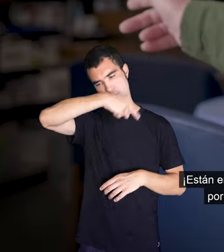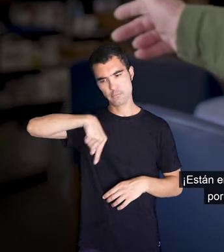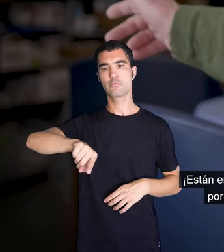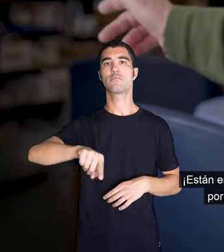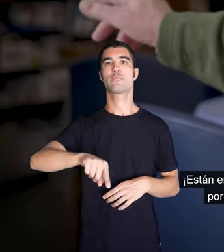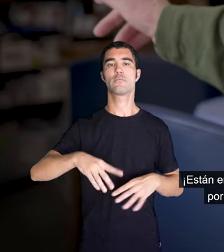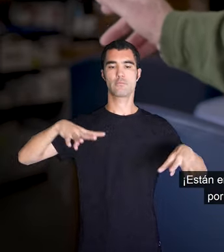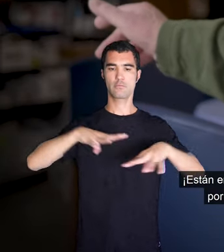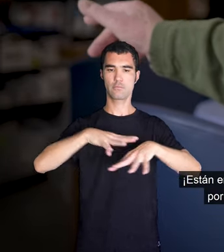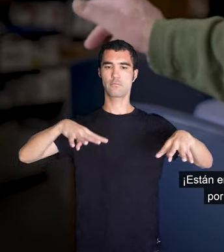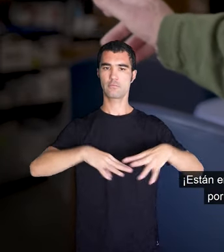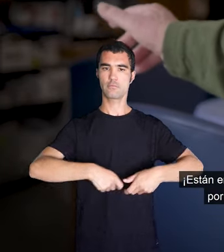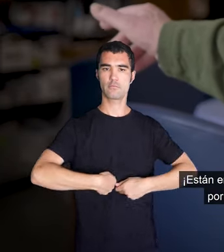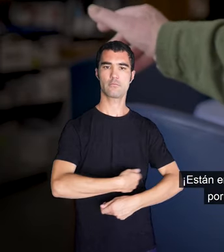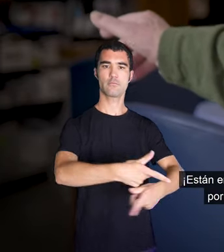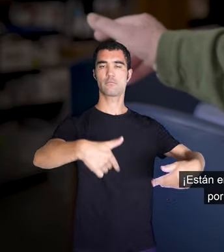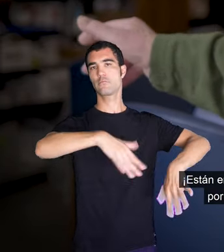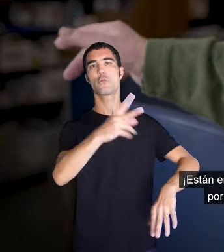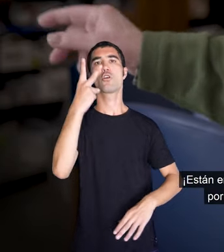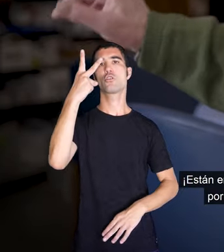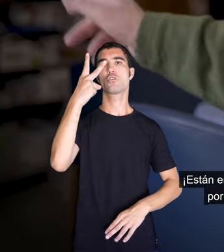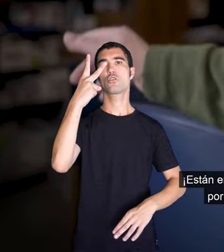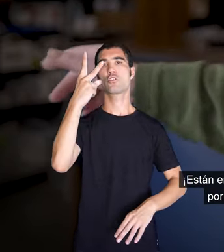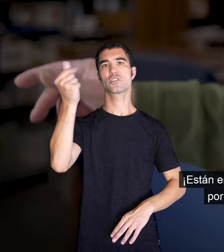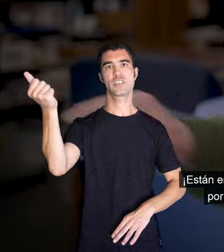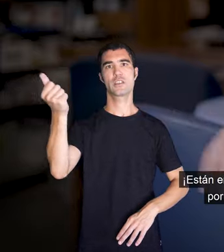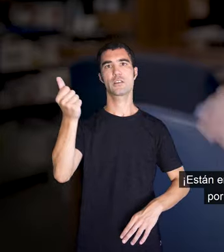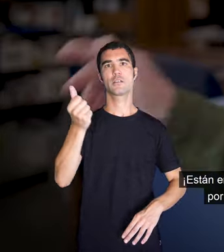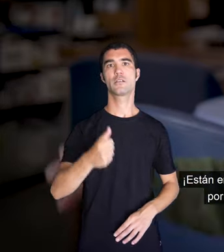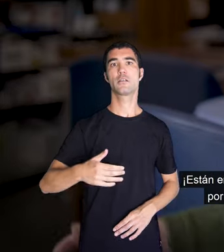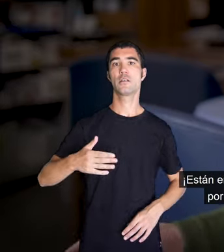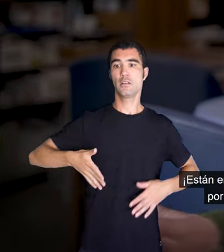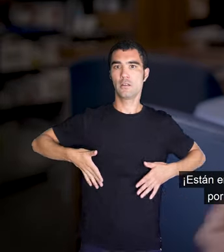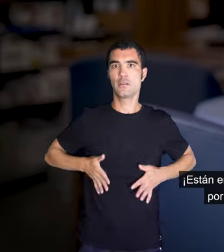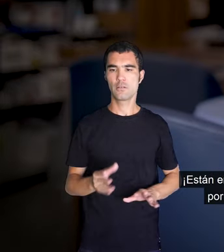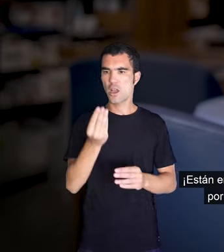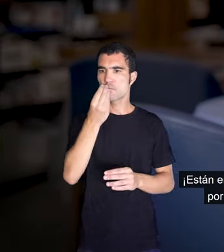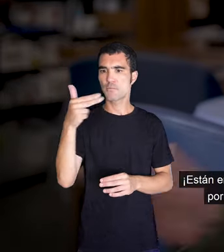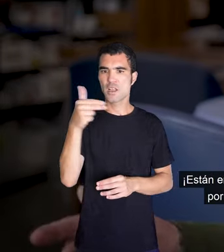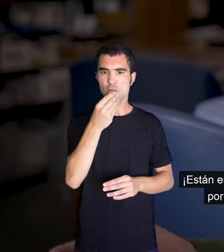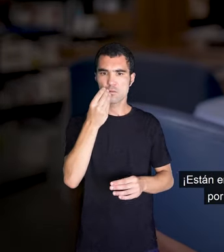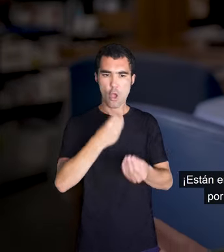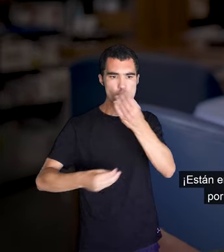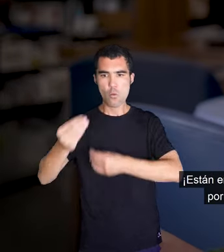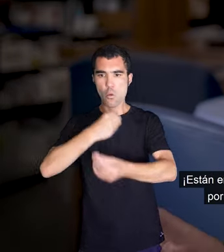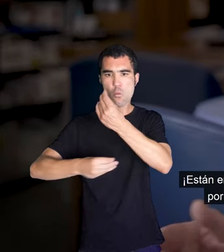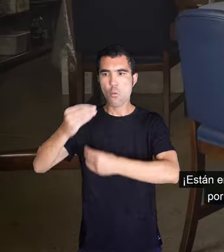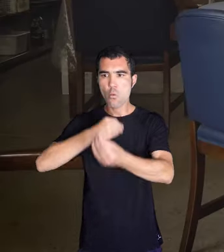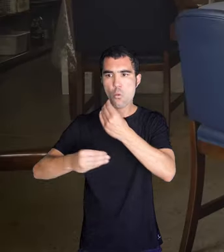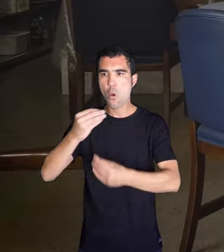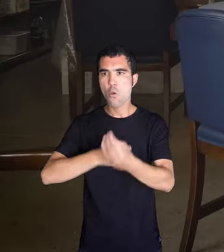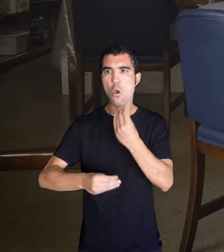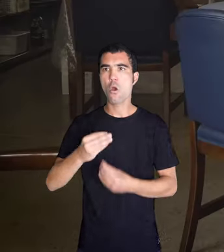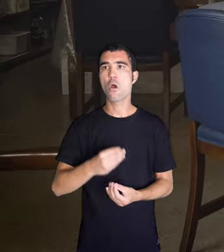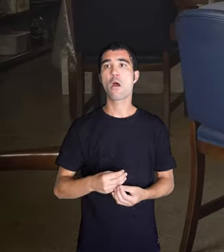havien calat les xerxes per 2 dies, els delfins se menjant en tot el peix, mos deixaven molt de forats,